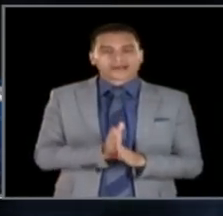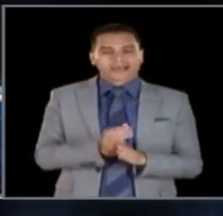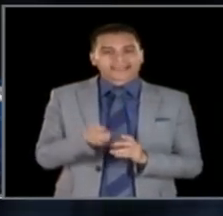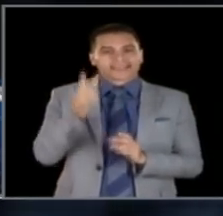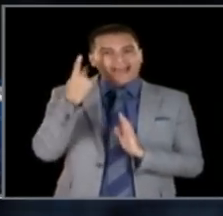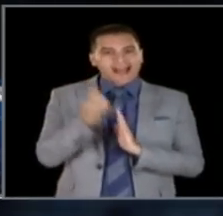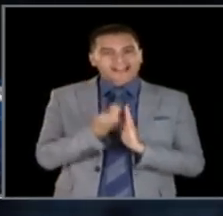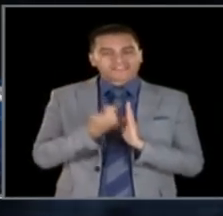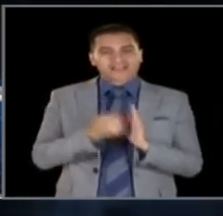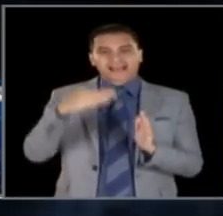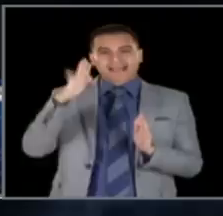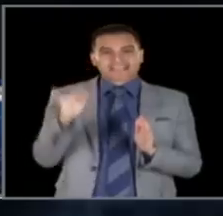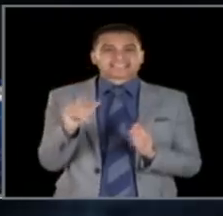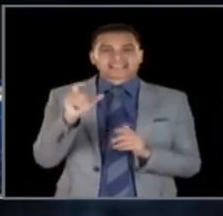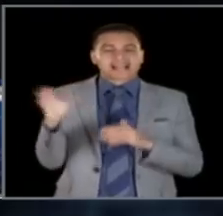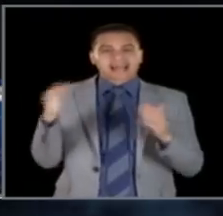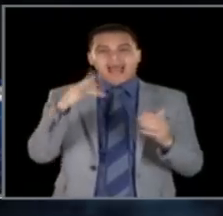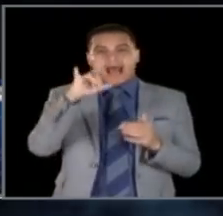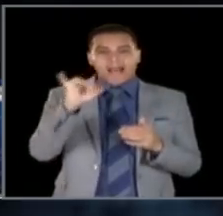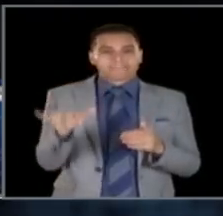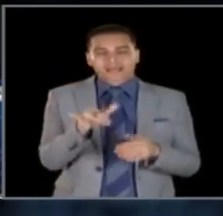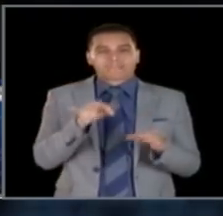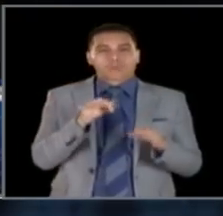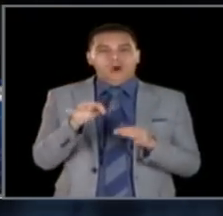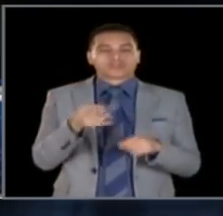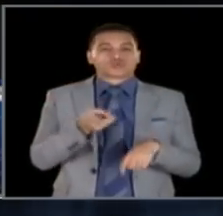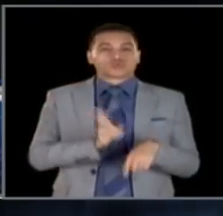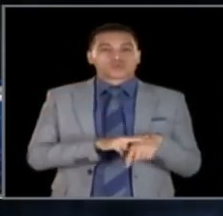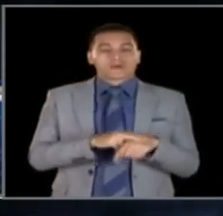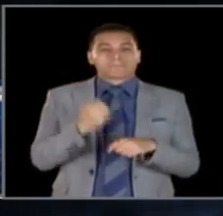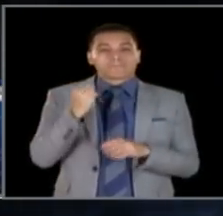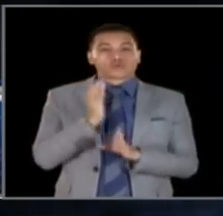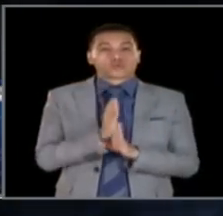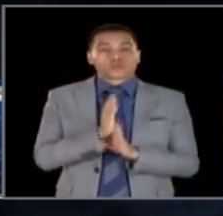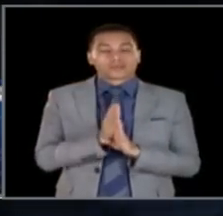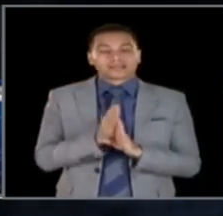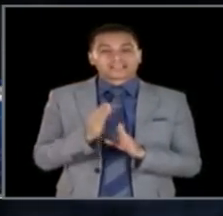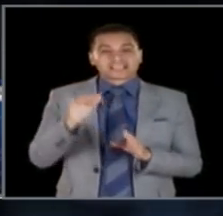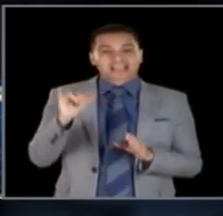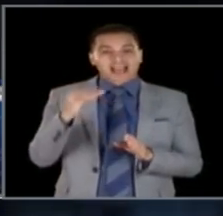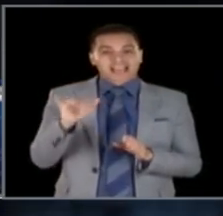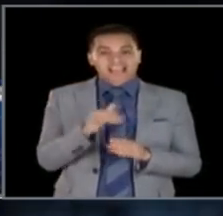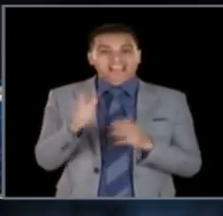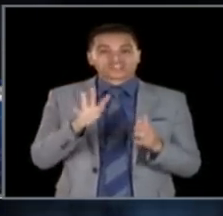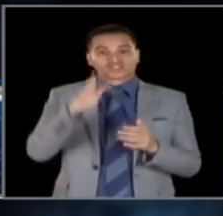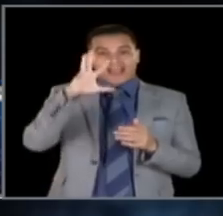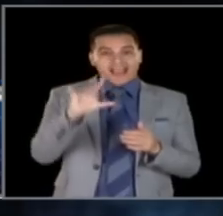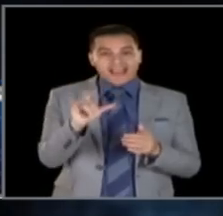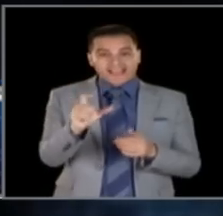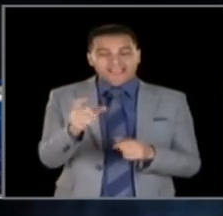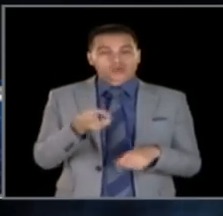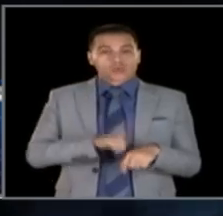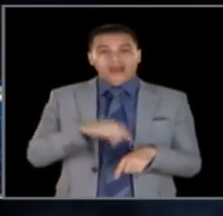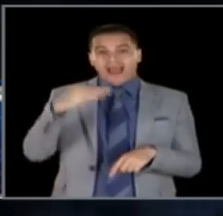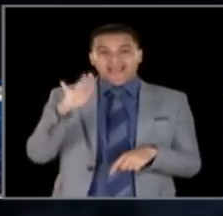تأليف حسين حلم المهندس، بطولة يحيى شاهين، زبيدة ثروت،